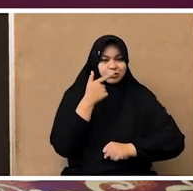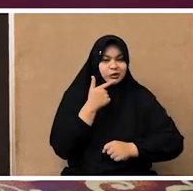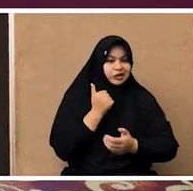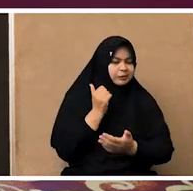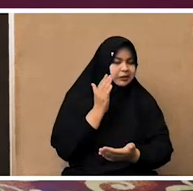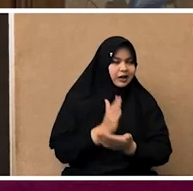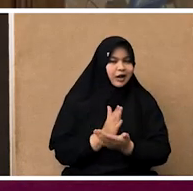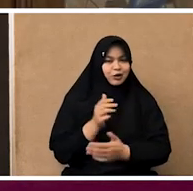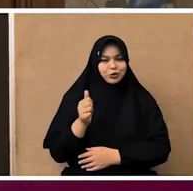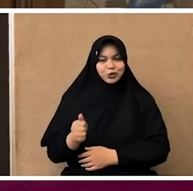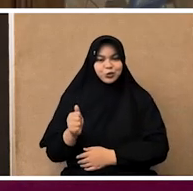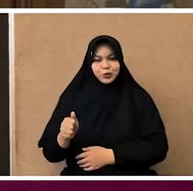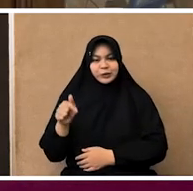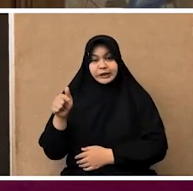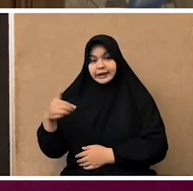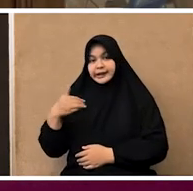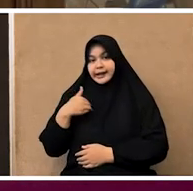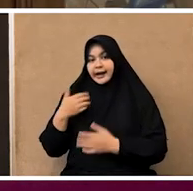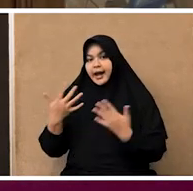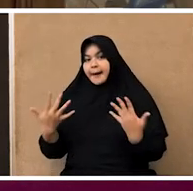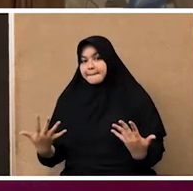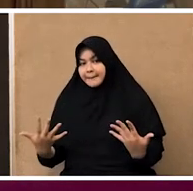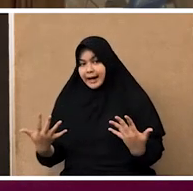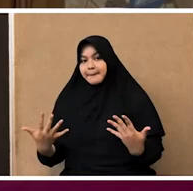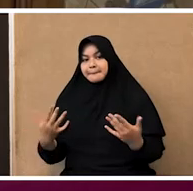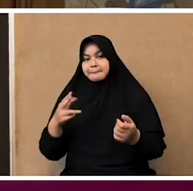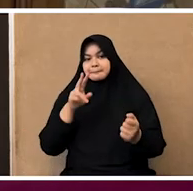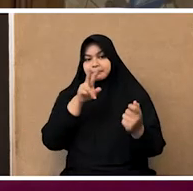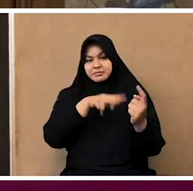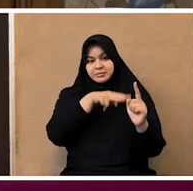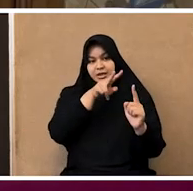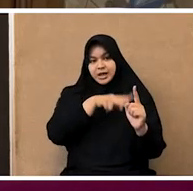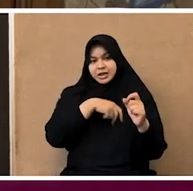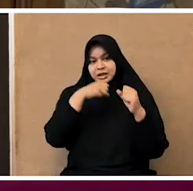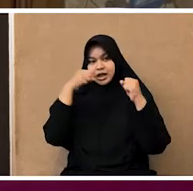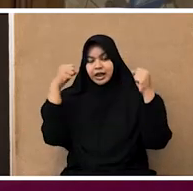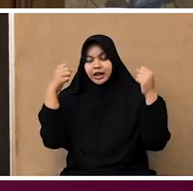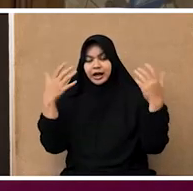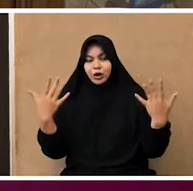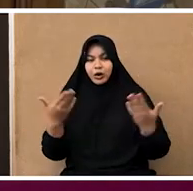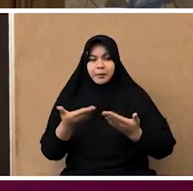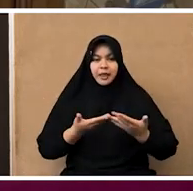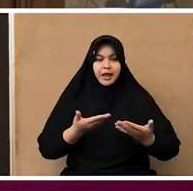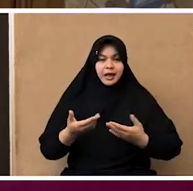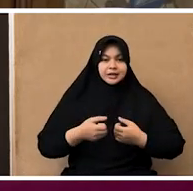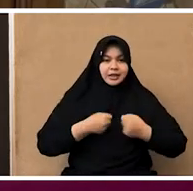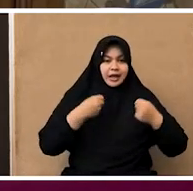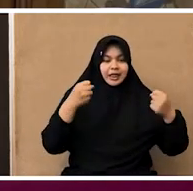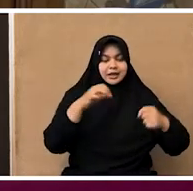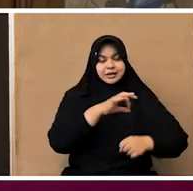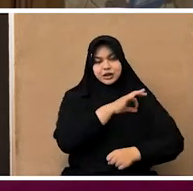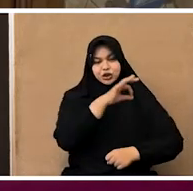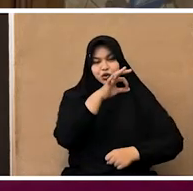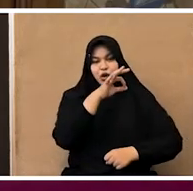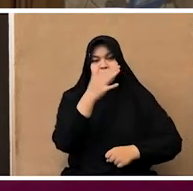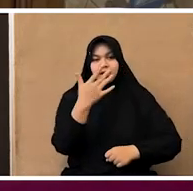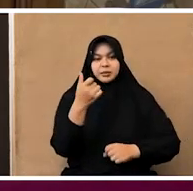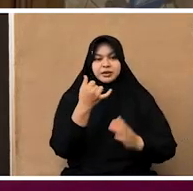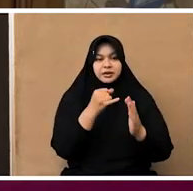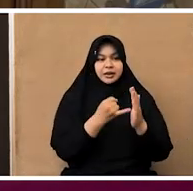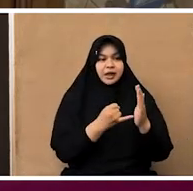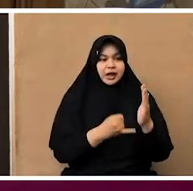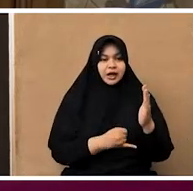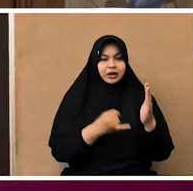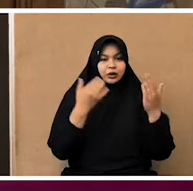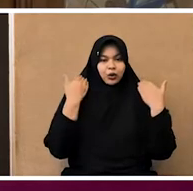ada apa pembersihan kesehatannya itu Sedangkan kegiatan dan pelayanan kesehatan jiwa untuk dilakukan menilai